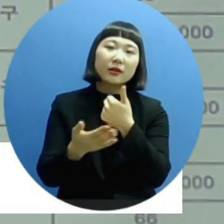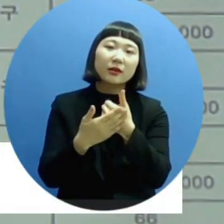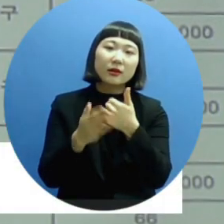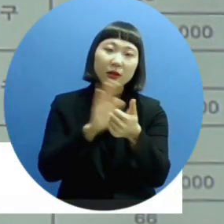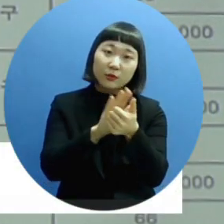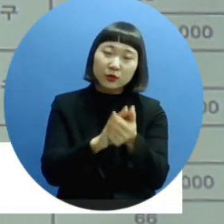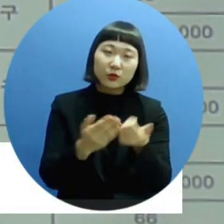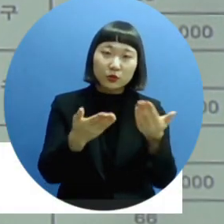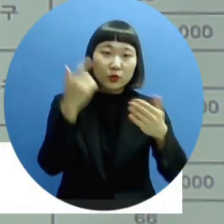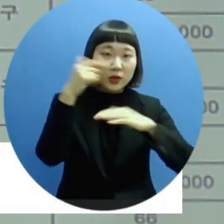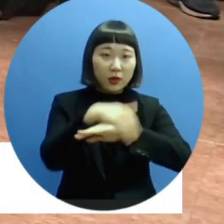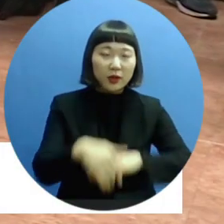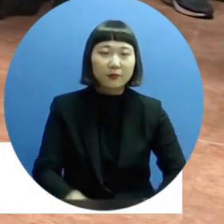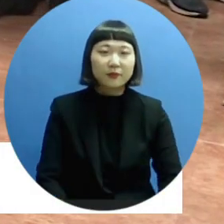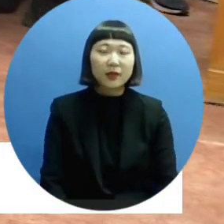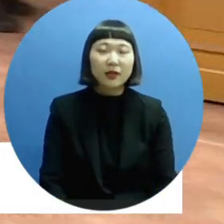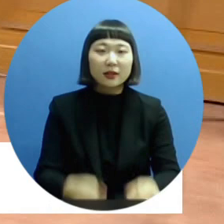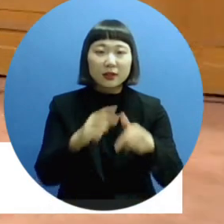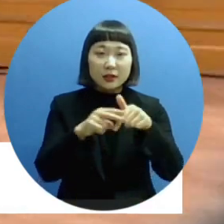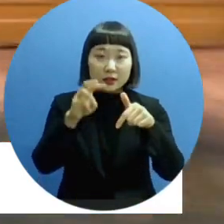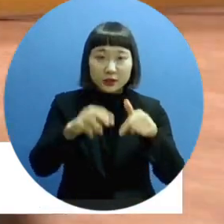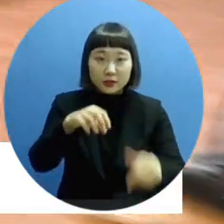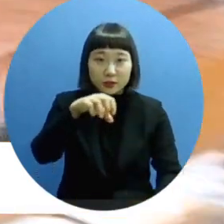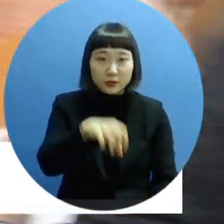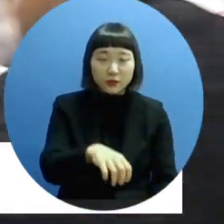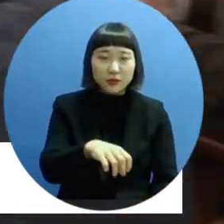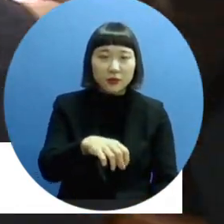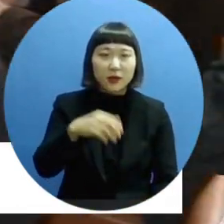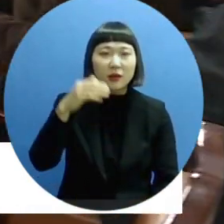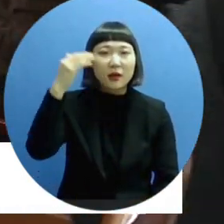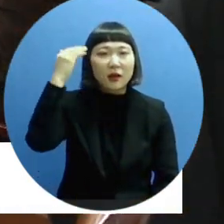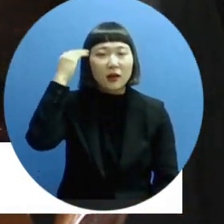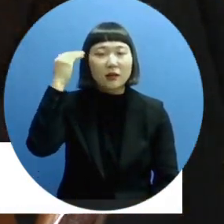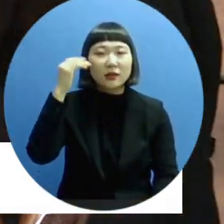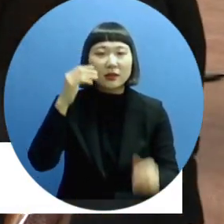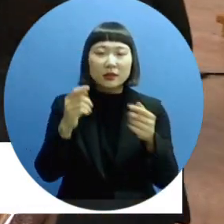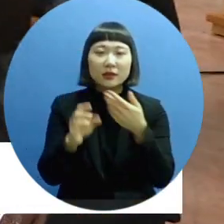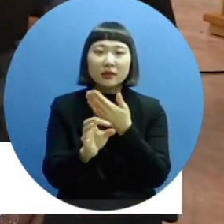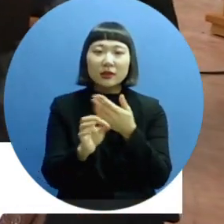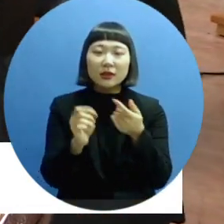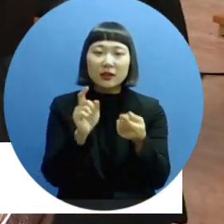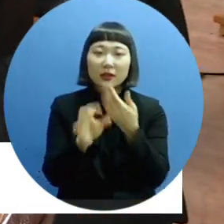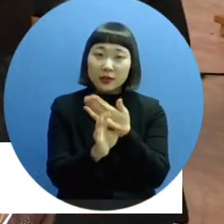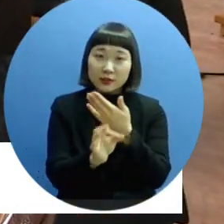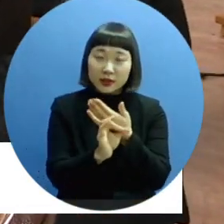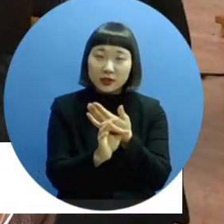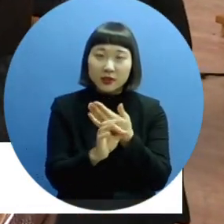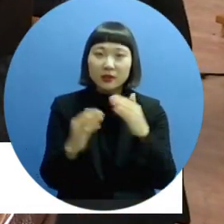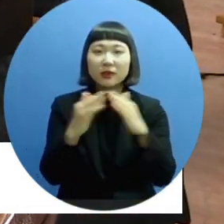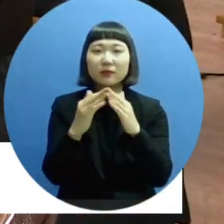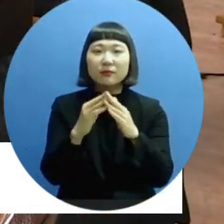한국토지주택공사는 현재 인천 내에서 즉시 입주 가능한 임시주택 182호를 확보했고